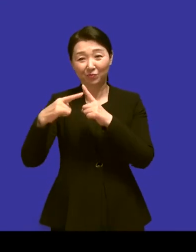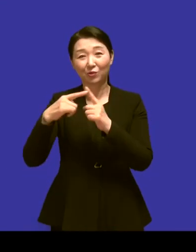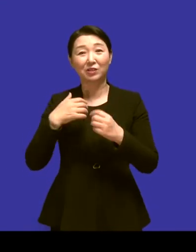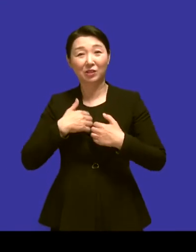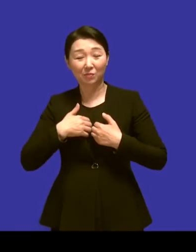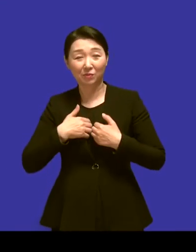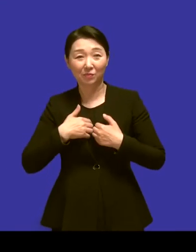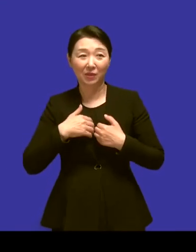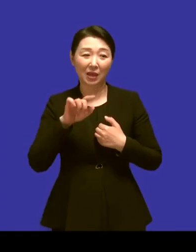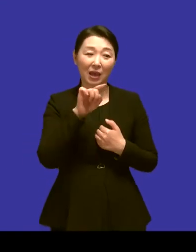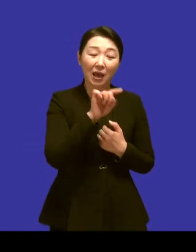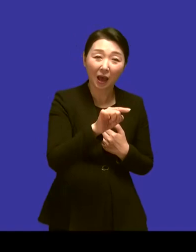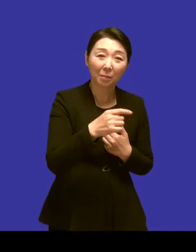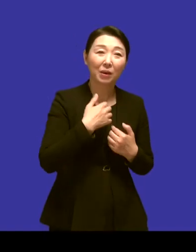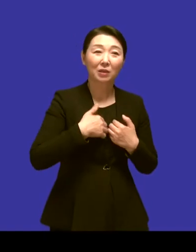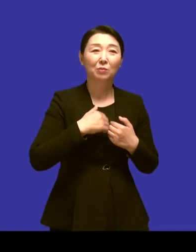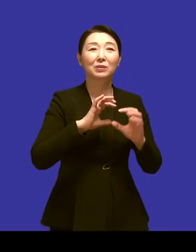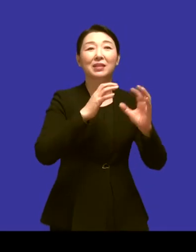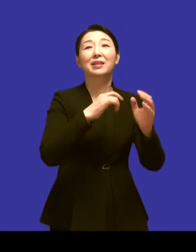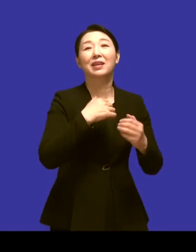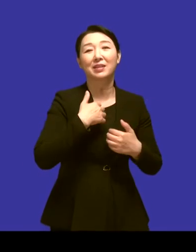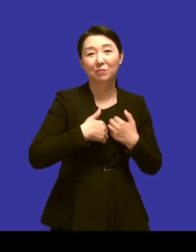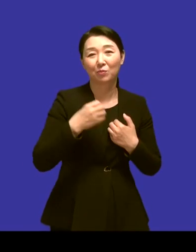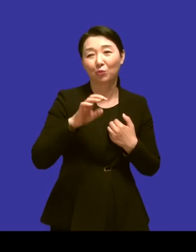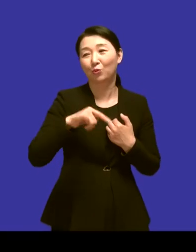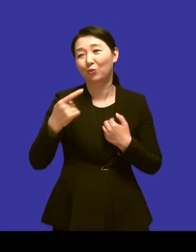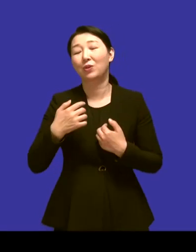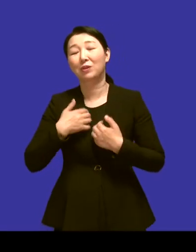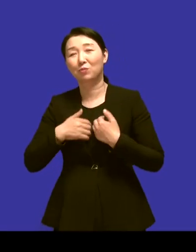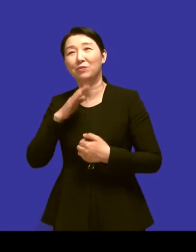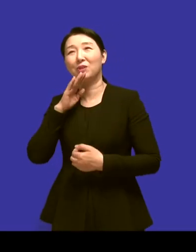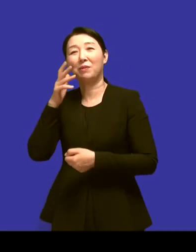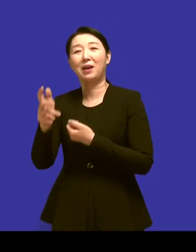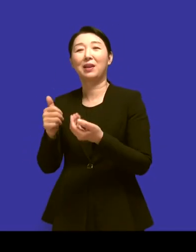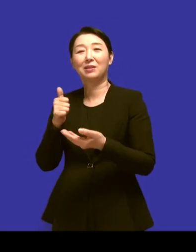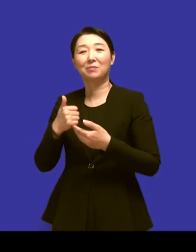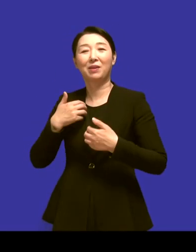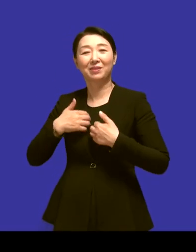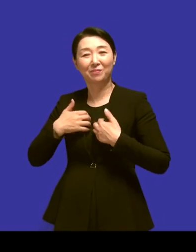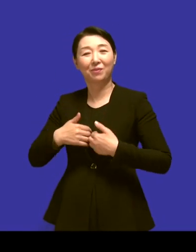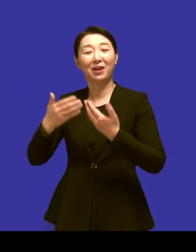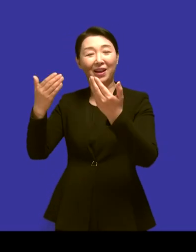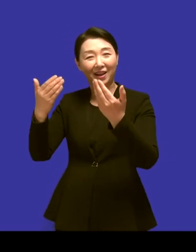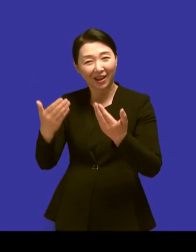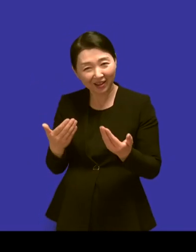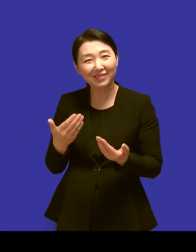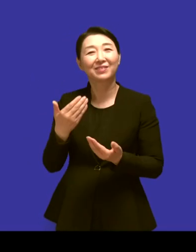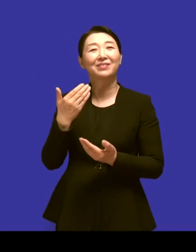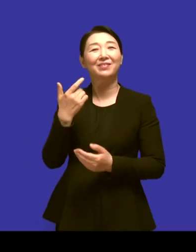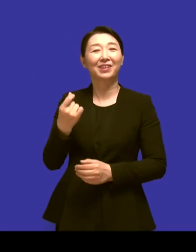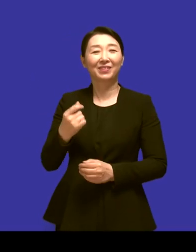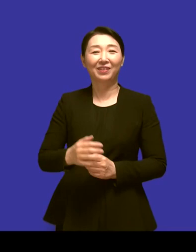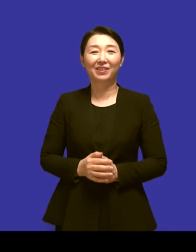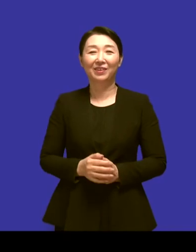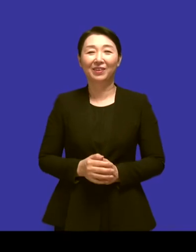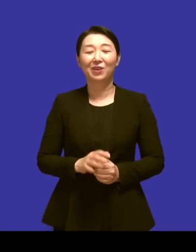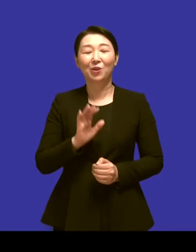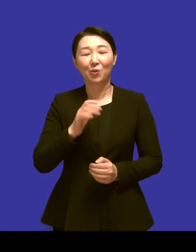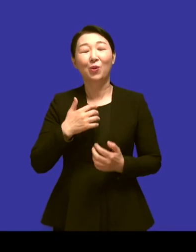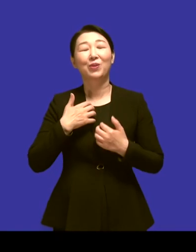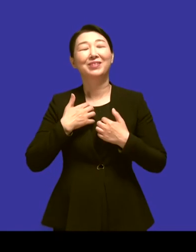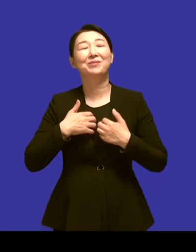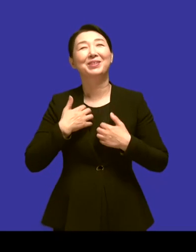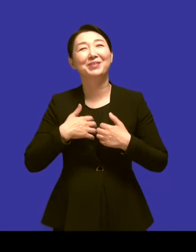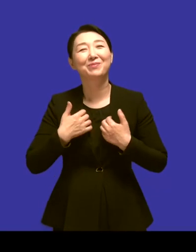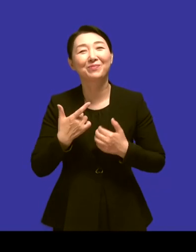기쁨은 사람들을 세상의 기쁨이 될 것 같고 뒤에 기쁨은 진짜 하나님이 기뻐하시는 자 같아서 야. 너무나도 오늘